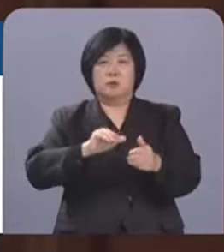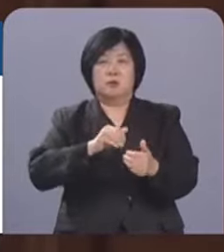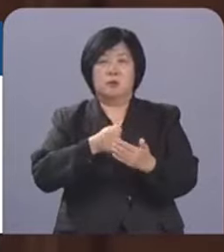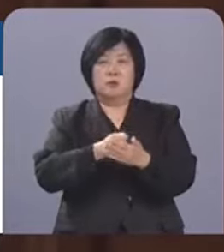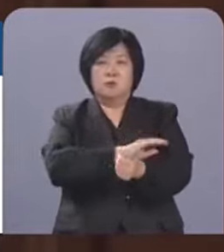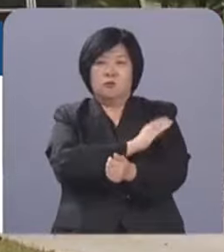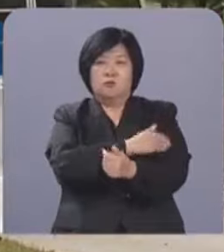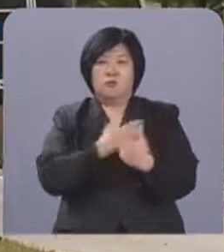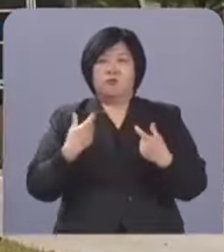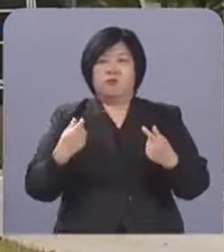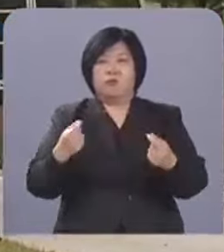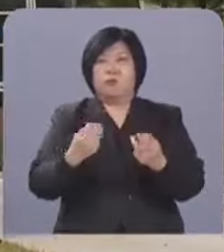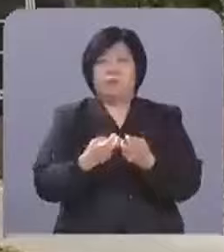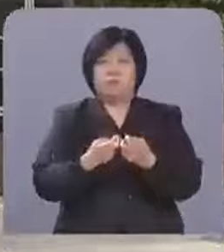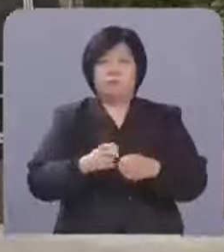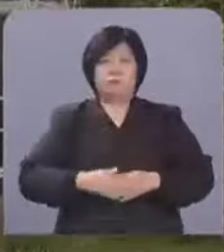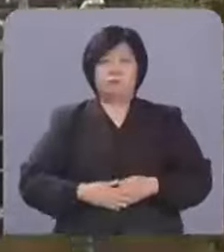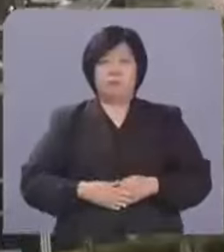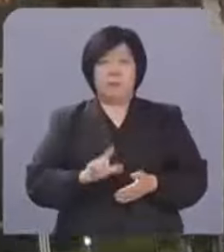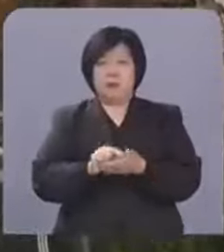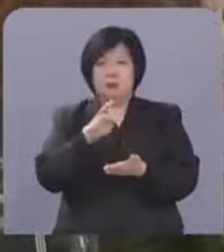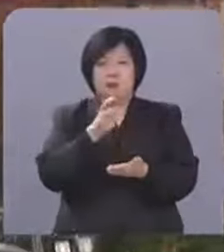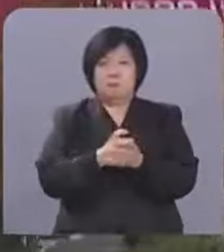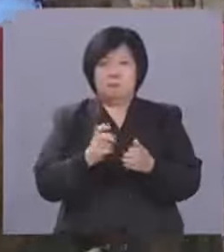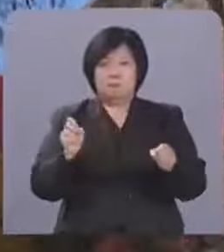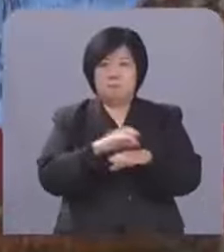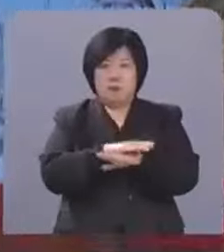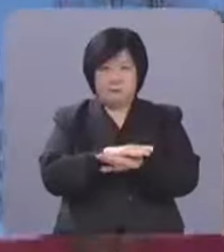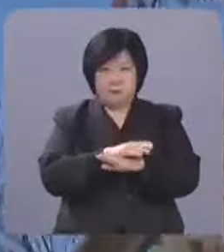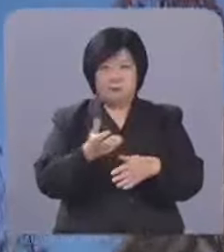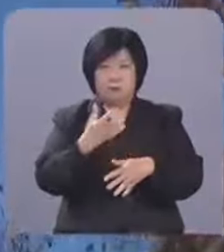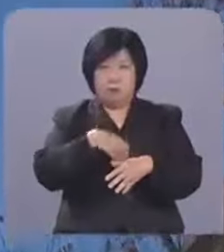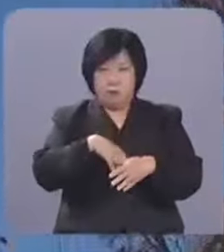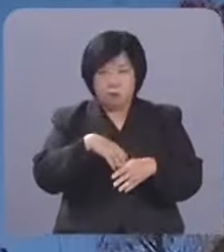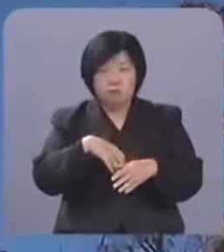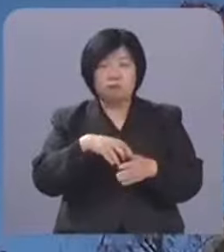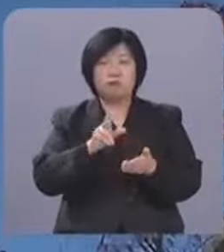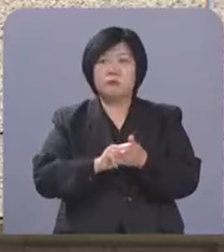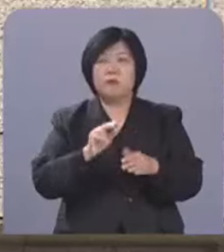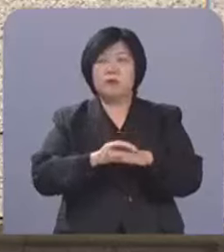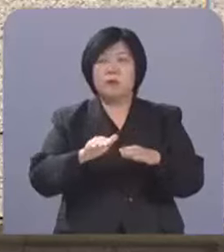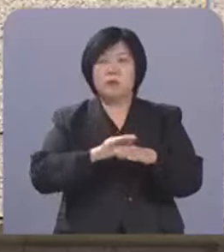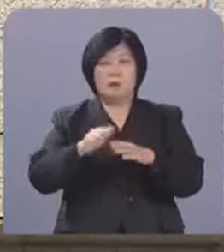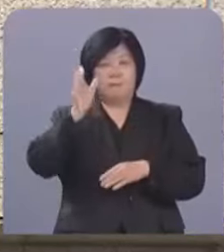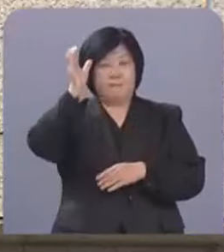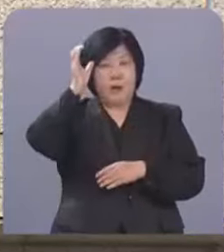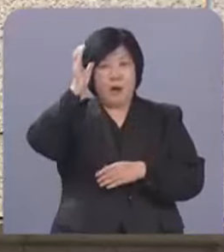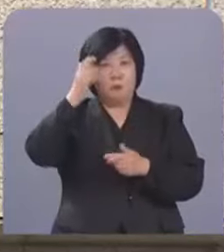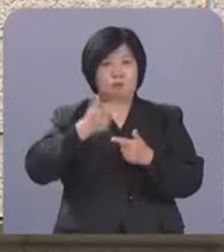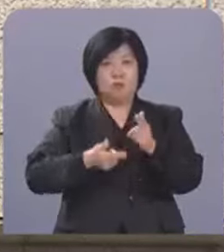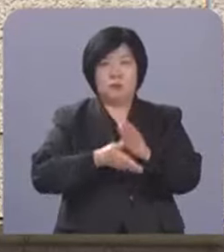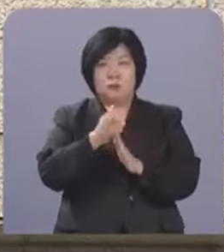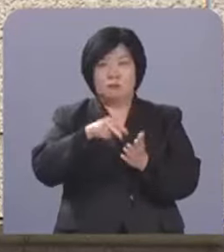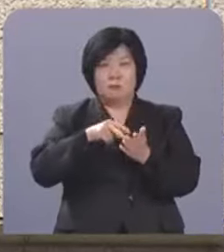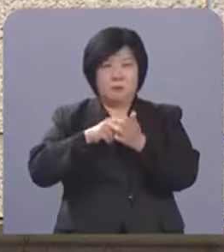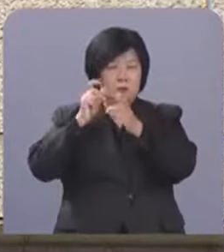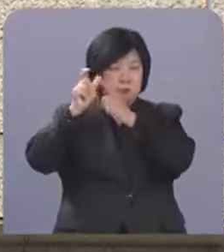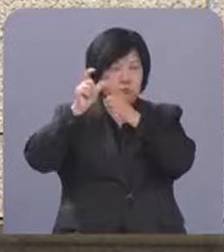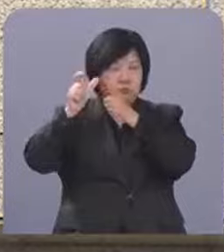유지하는 방향으로. 조례 개정이 매립장 포화 문제를 해결해 줄 돌파구가 될 거라 기대했던 부산시는 고심하고